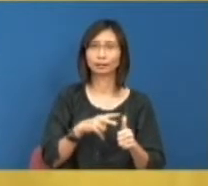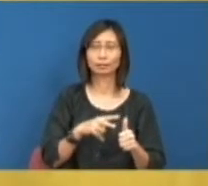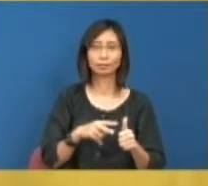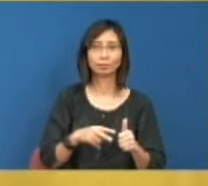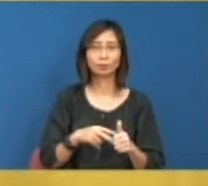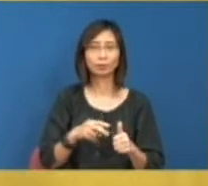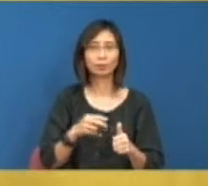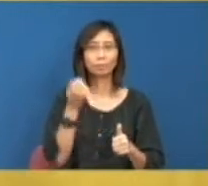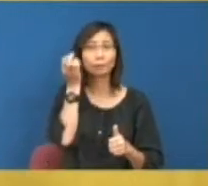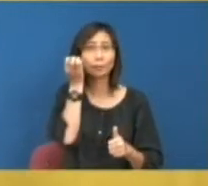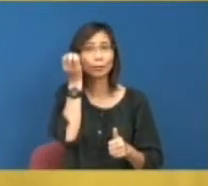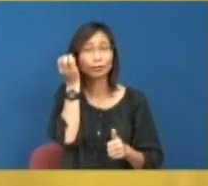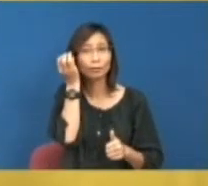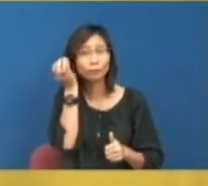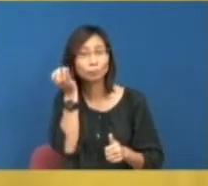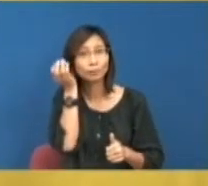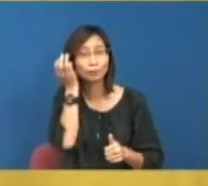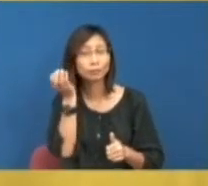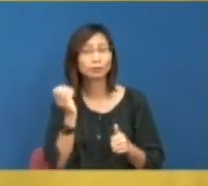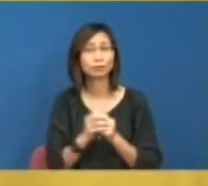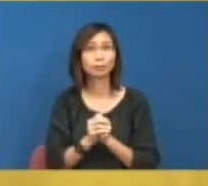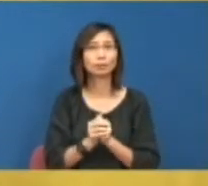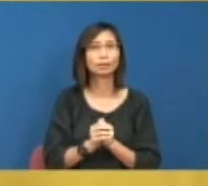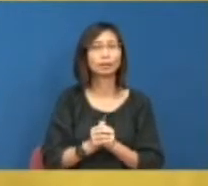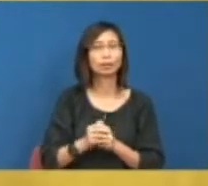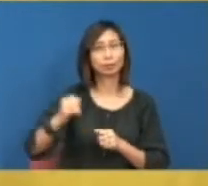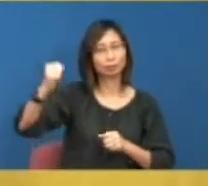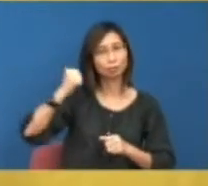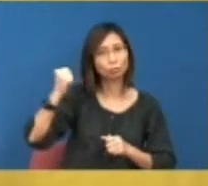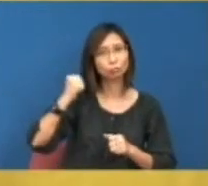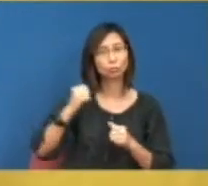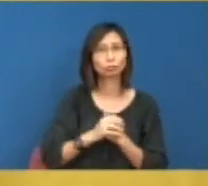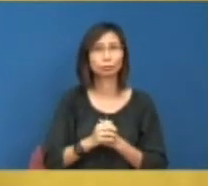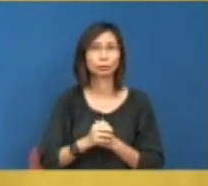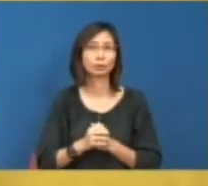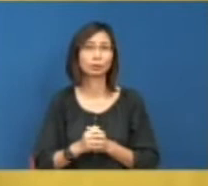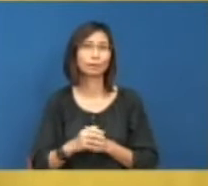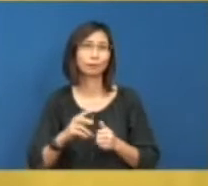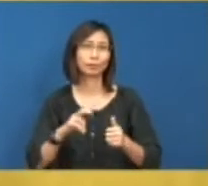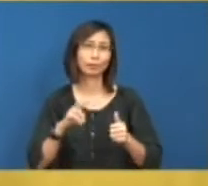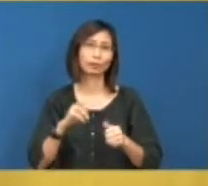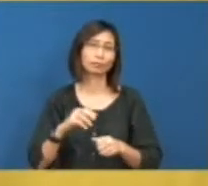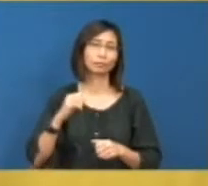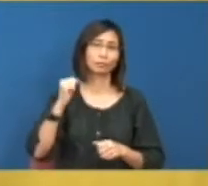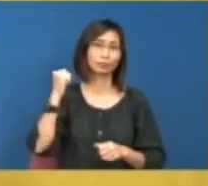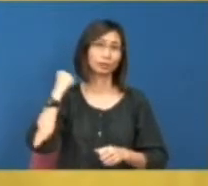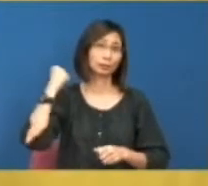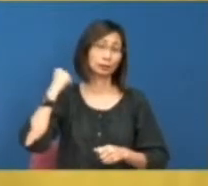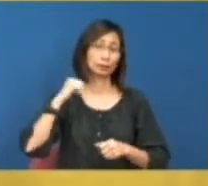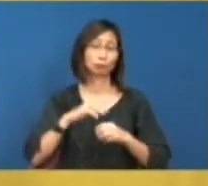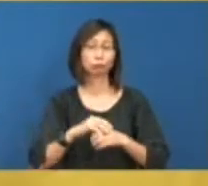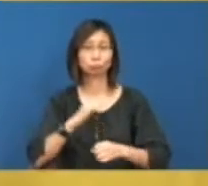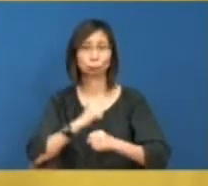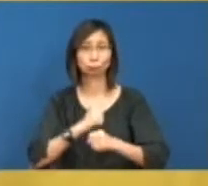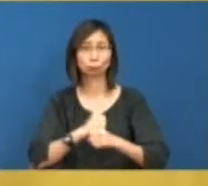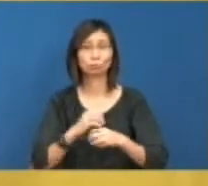視創造呢個社會財富嘅勞動階級同埋即係貧富大眾，呢個係正常。但係咪實際